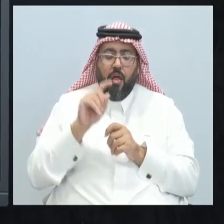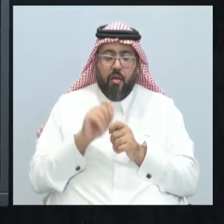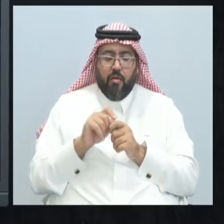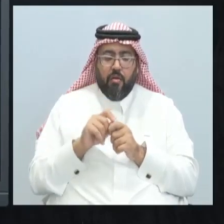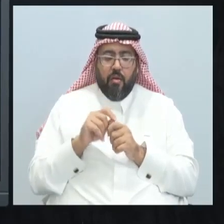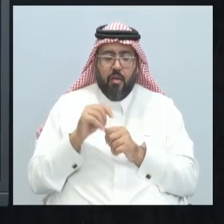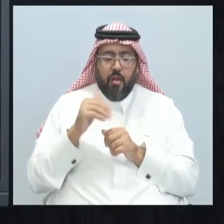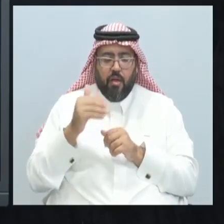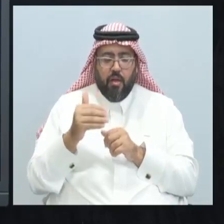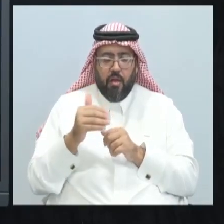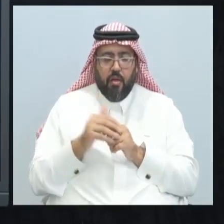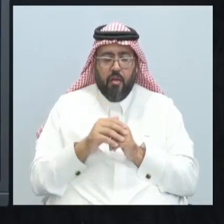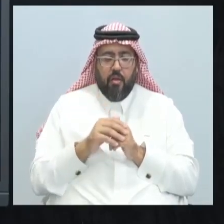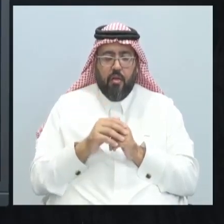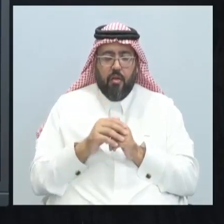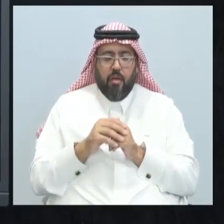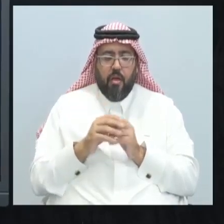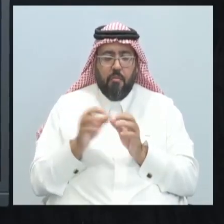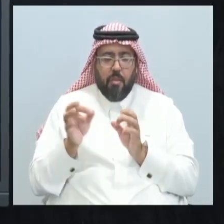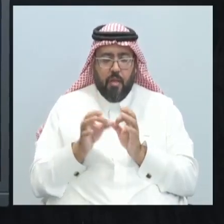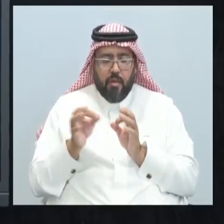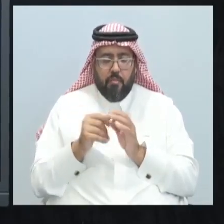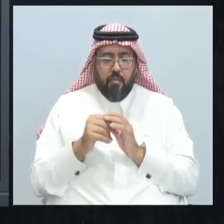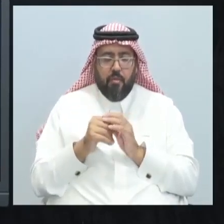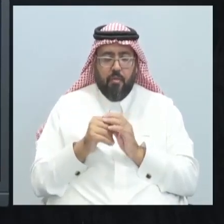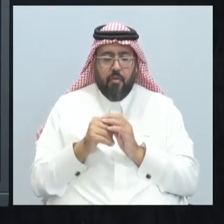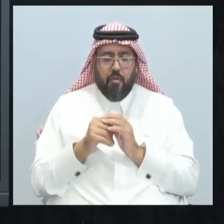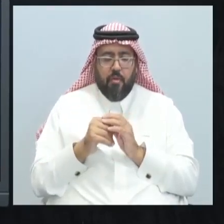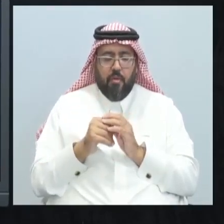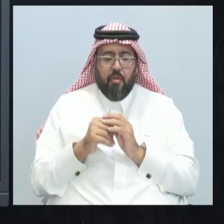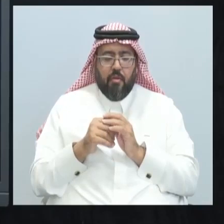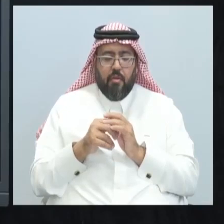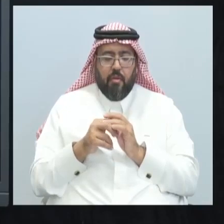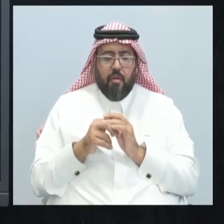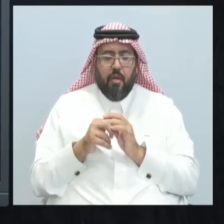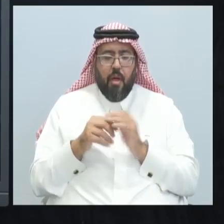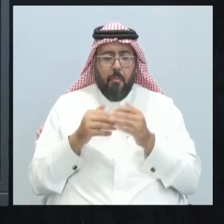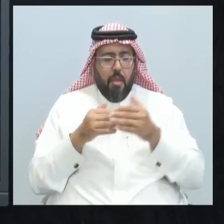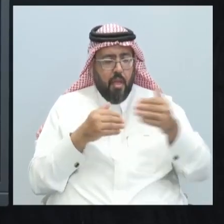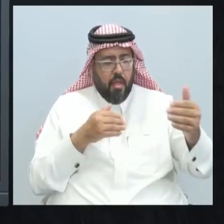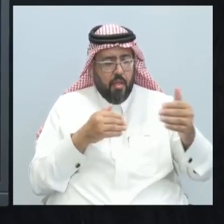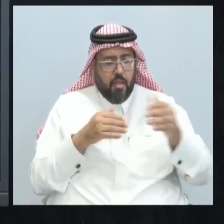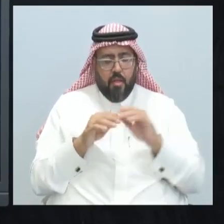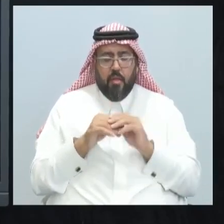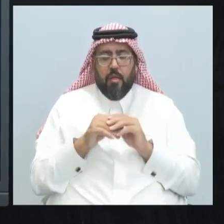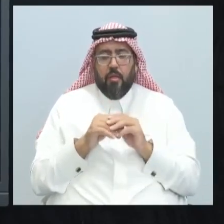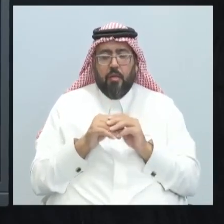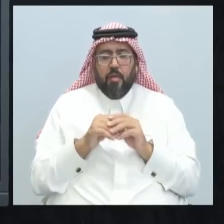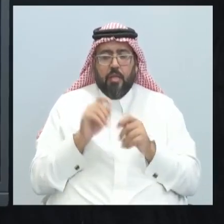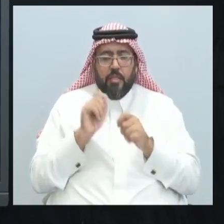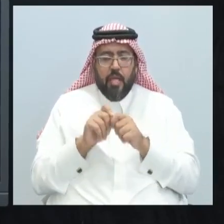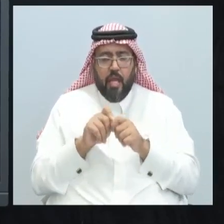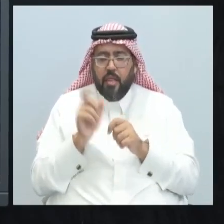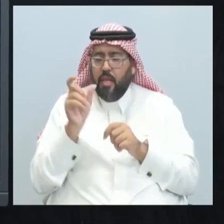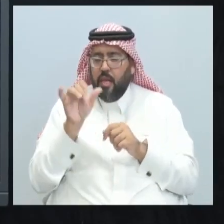هم احسن الناس خلقا مع الاقربين واحسن الناس خلقا مع الابعين فهذه هي وصيه